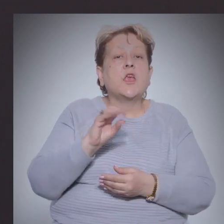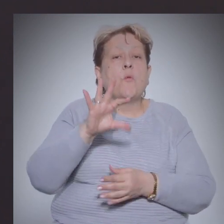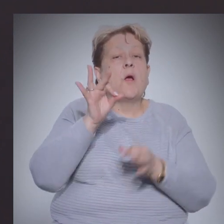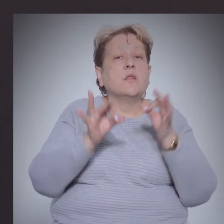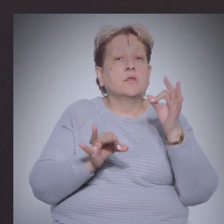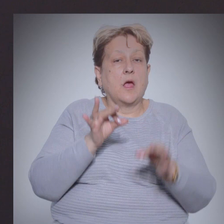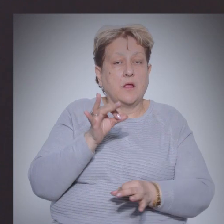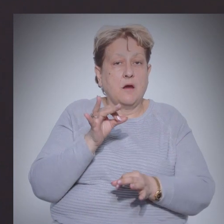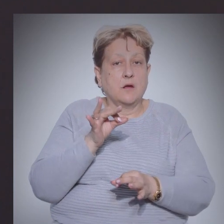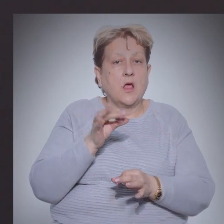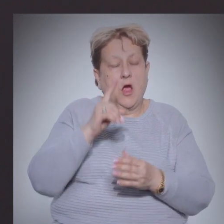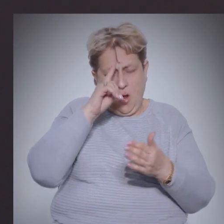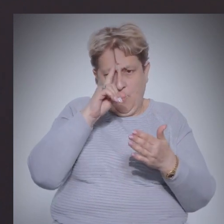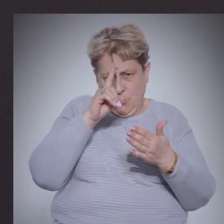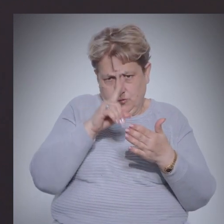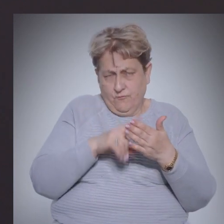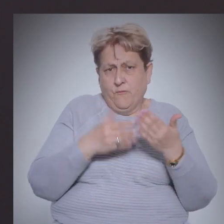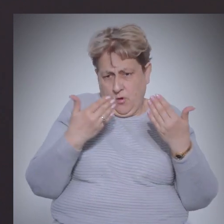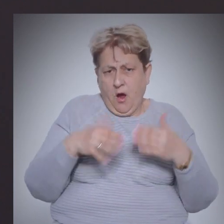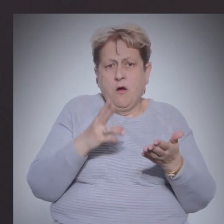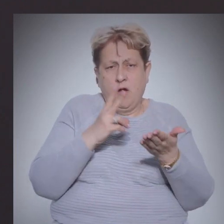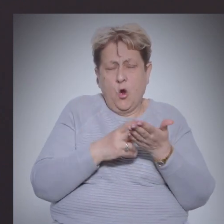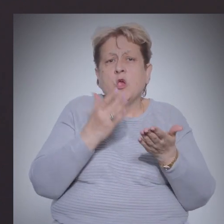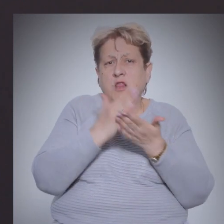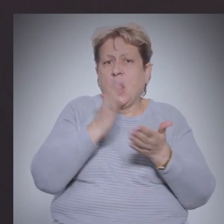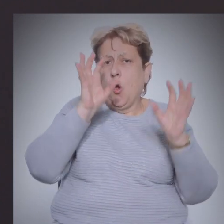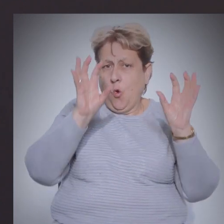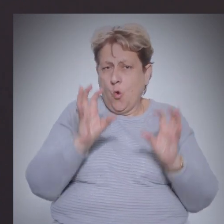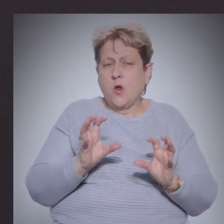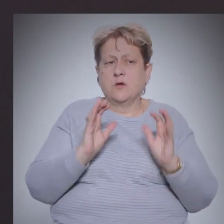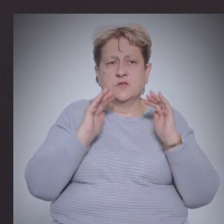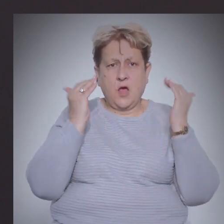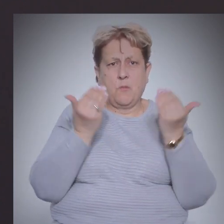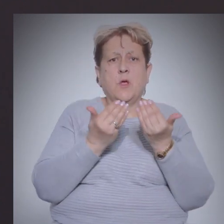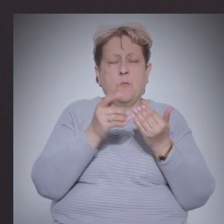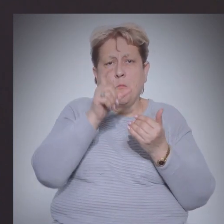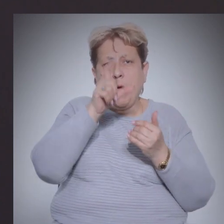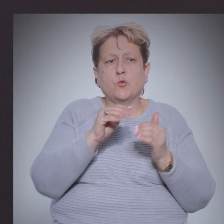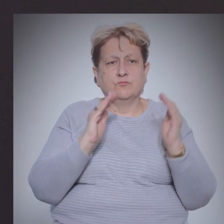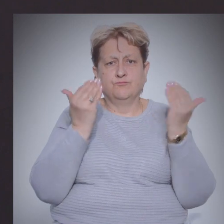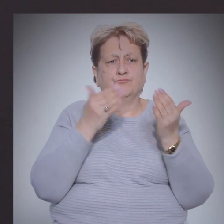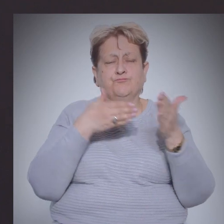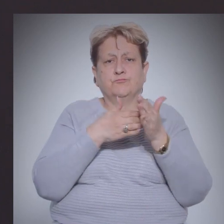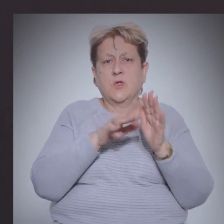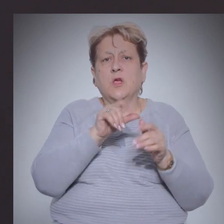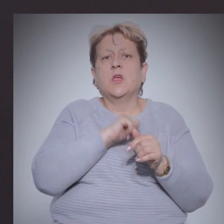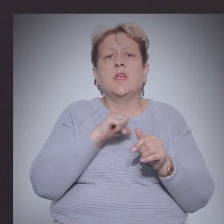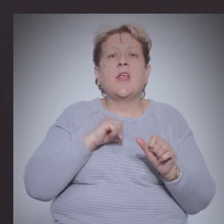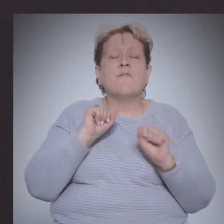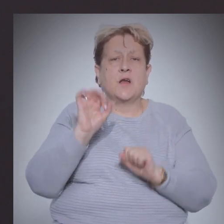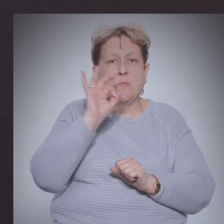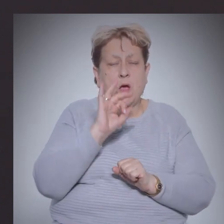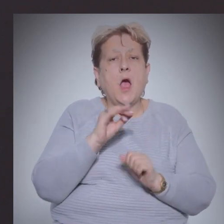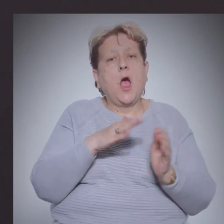եվրոպական դատարանը արդեն համոզում է նրանում, որ արկայ եղել օրենք, որով սամանապակվում եմ արդու իրավունքը օրենքի